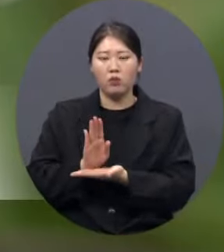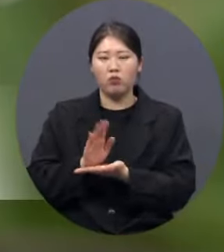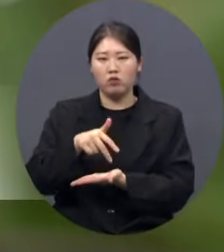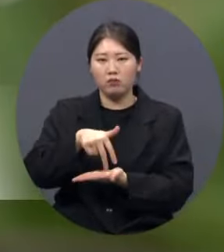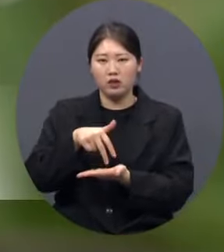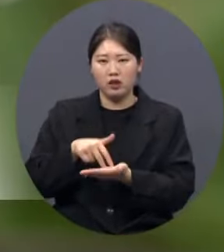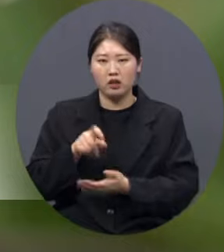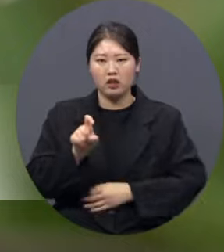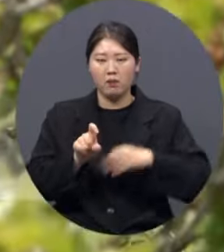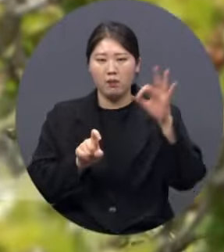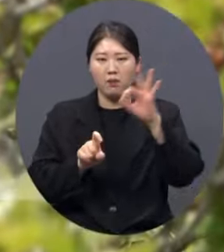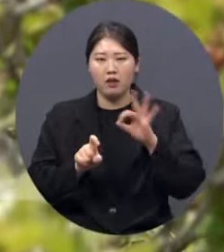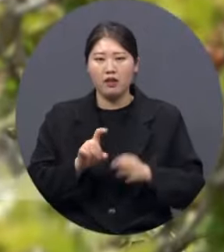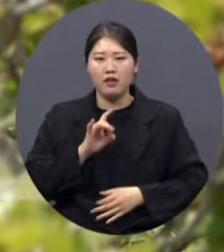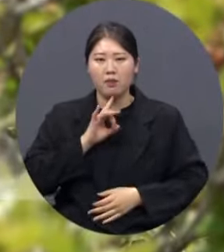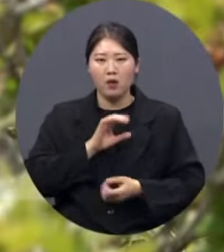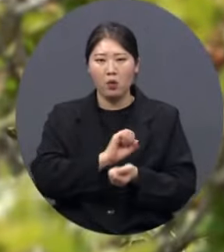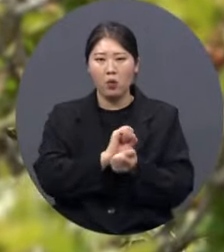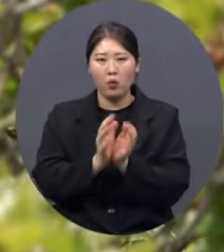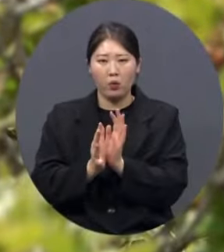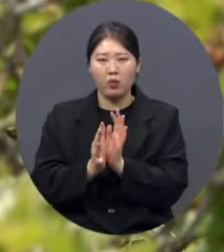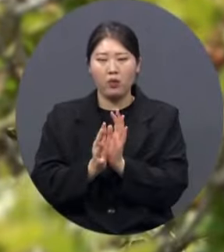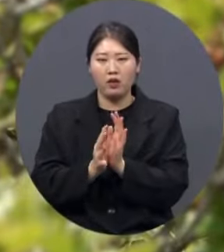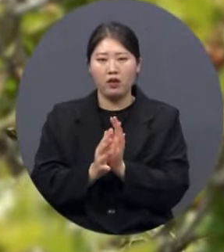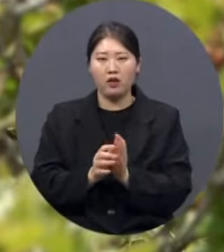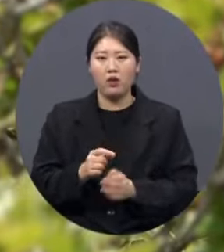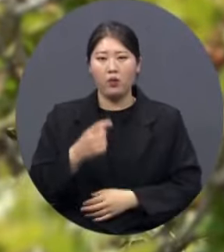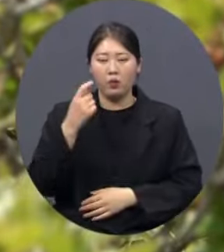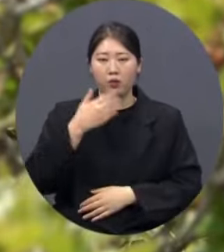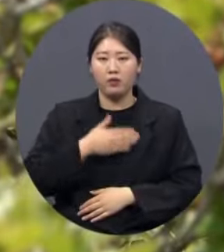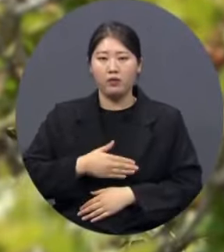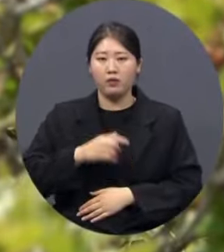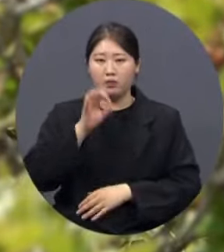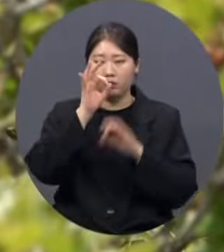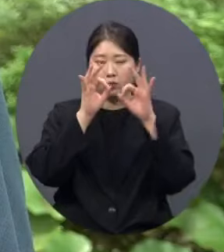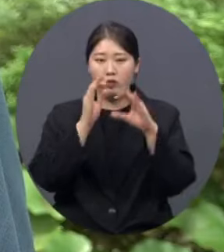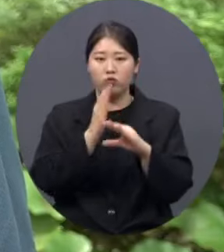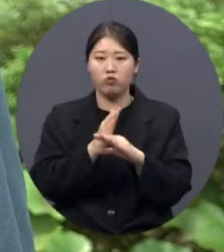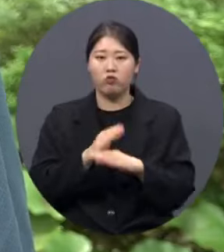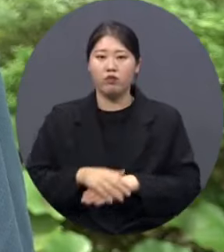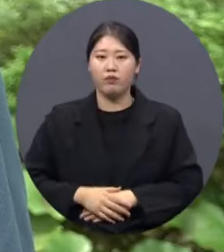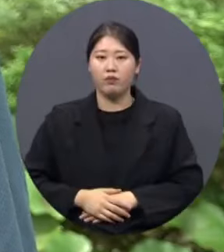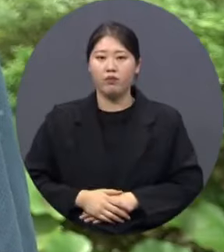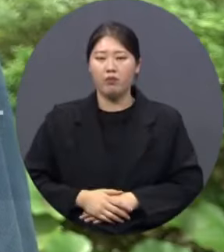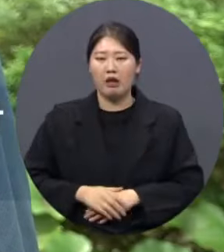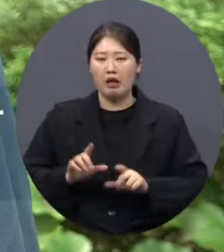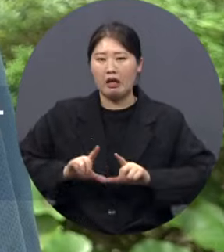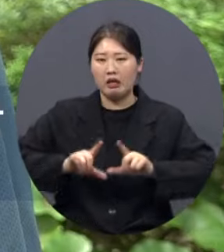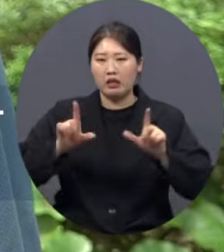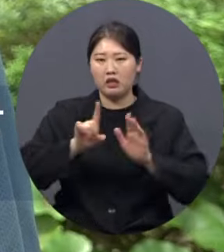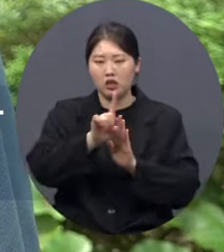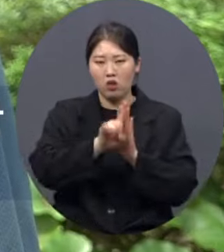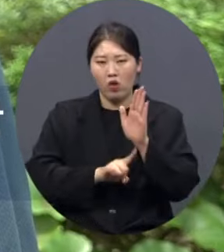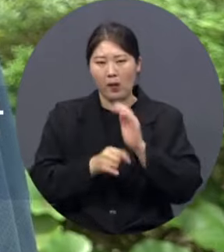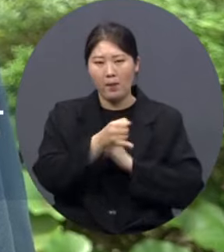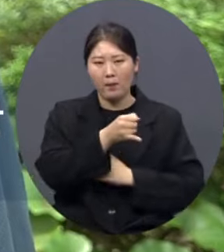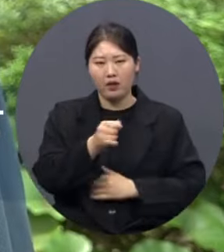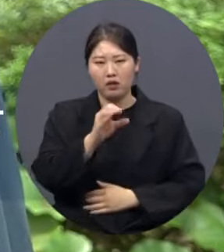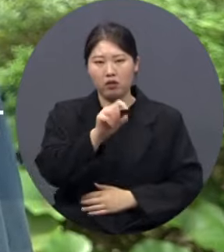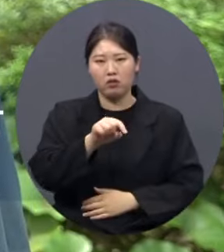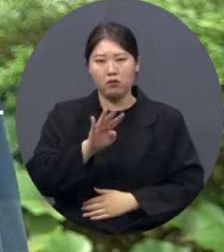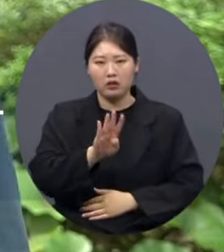미만만 꽃을 겨우 피운 것으로 보고 있습니다 기온이 보통 이제 뭐 영하 마이너스 한 0.4도